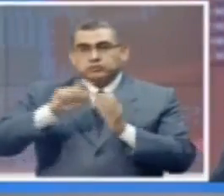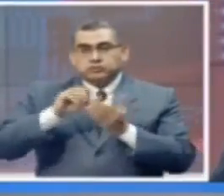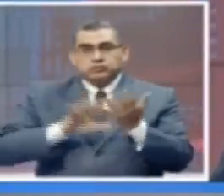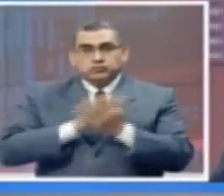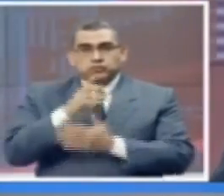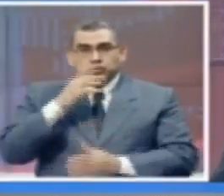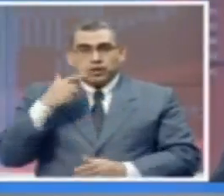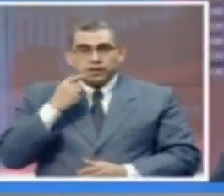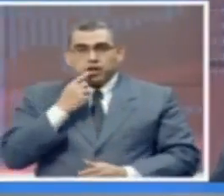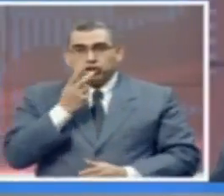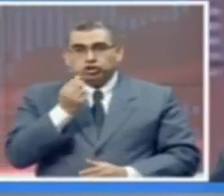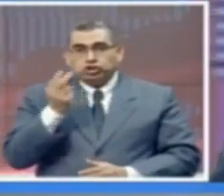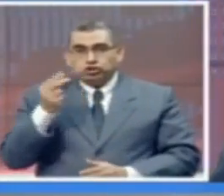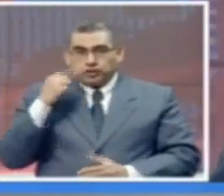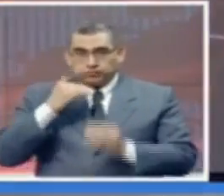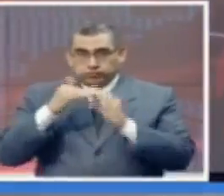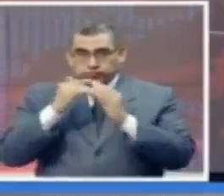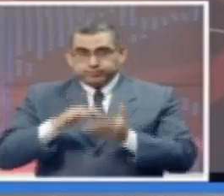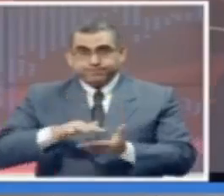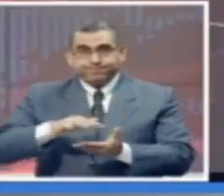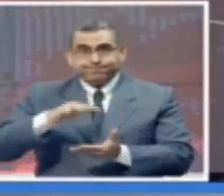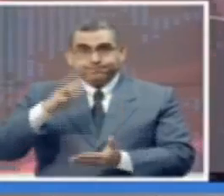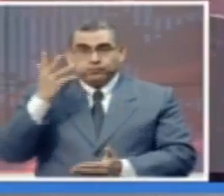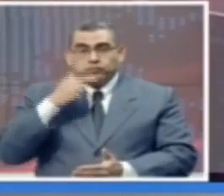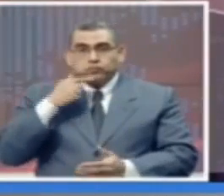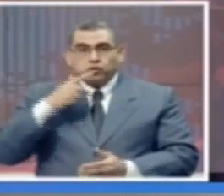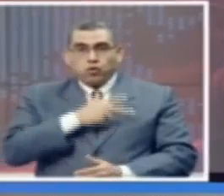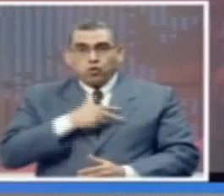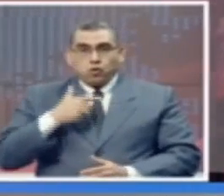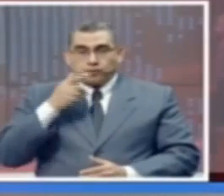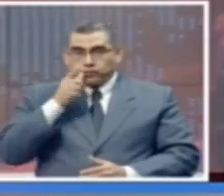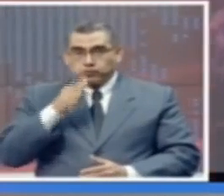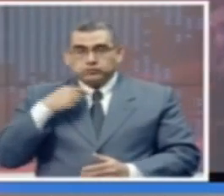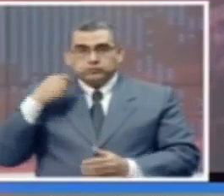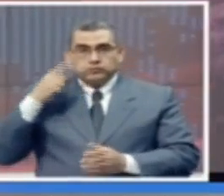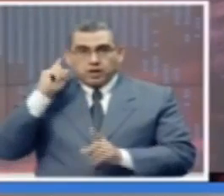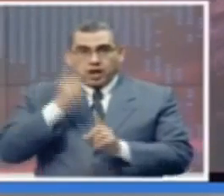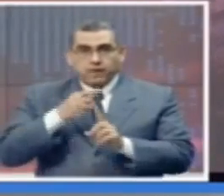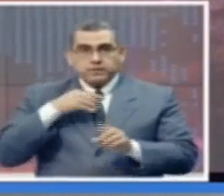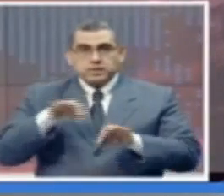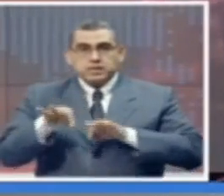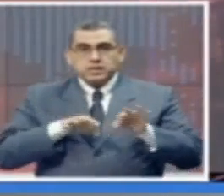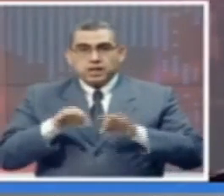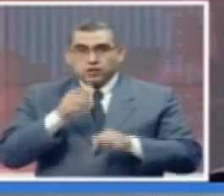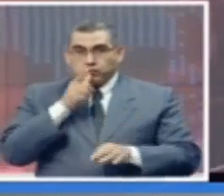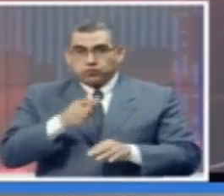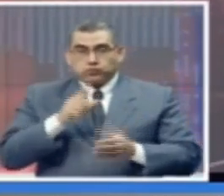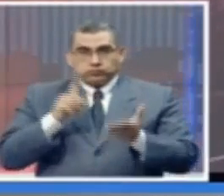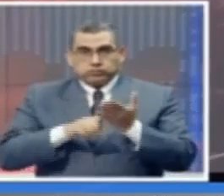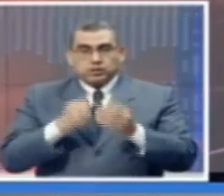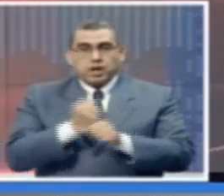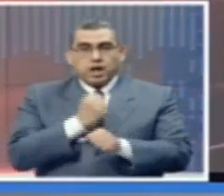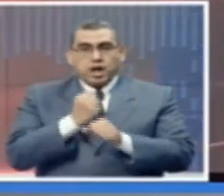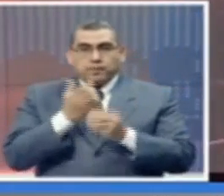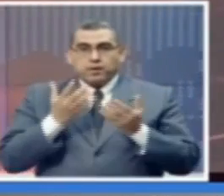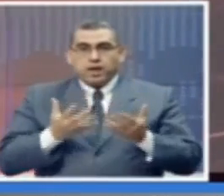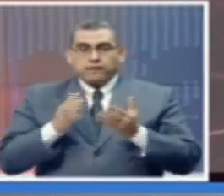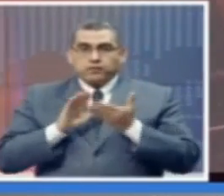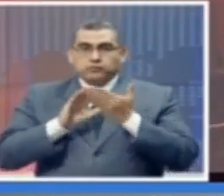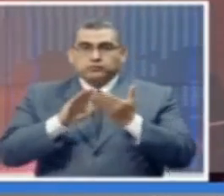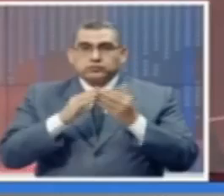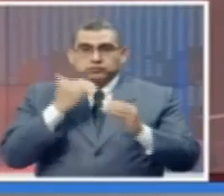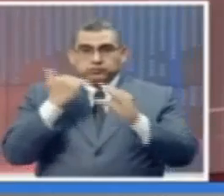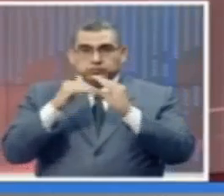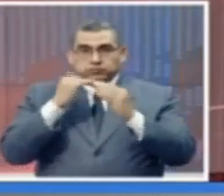العام 2020، وأكد مدبولي أن هناك توجهات بل توجيهات من القيادة السياسية بضرورة تيسير سبل